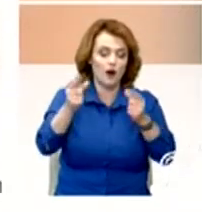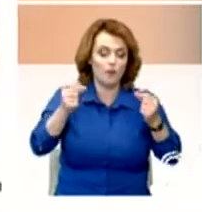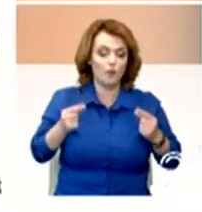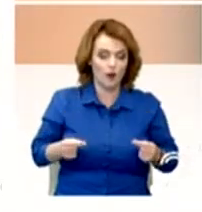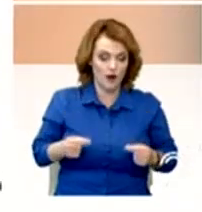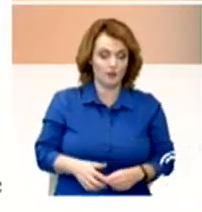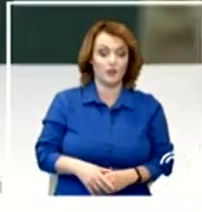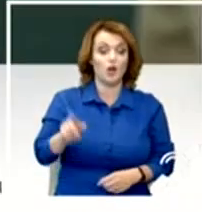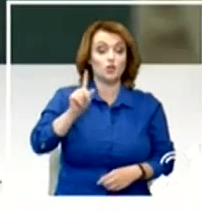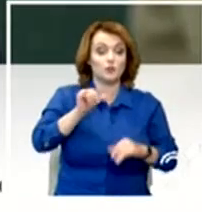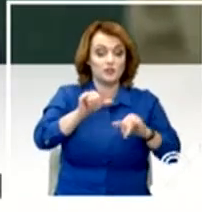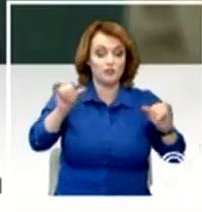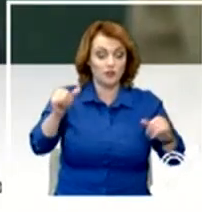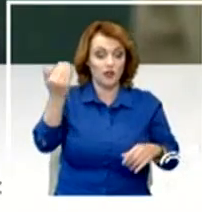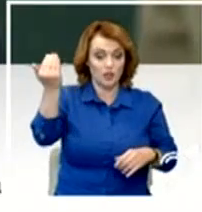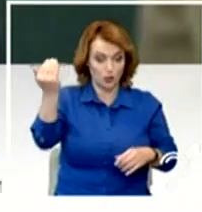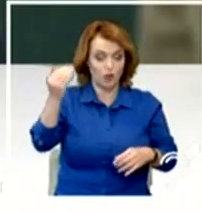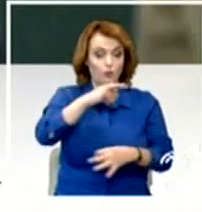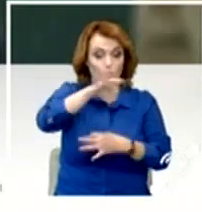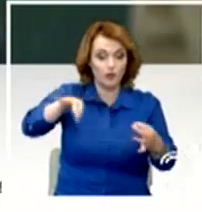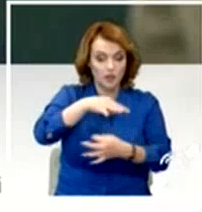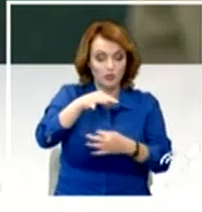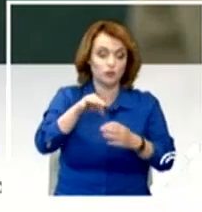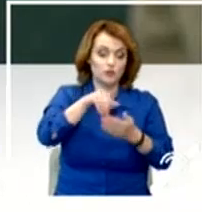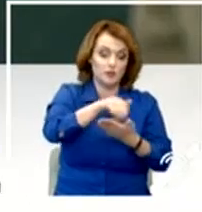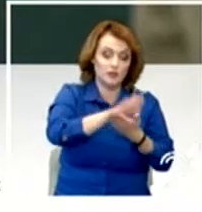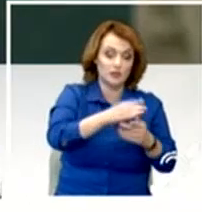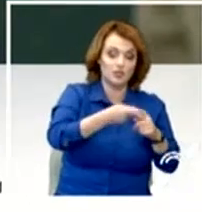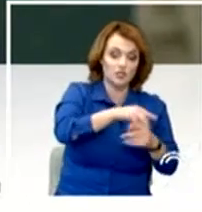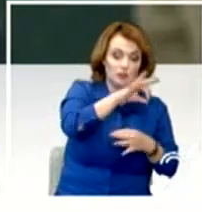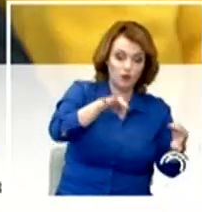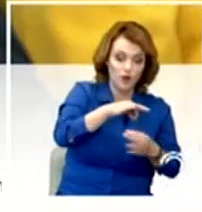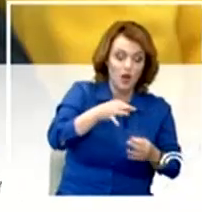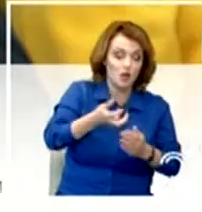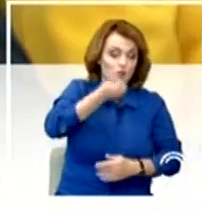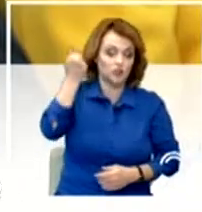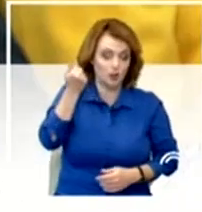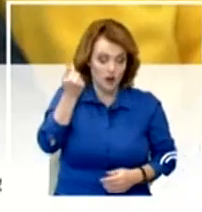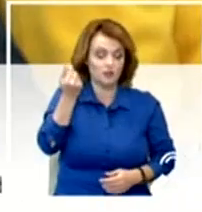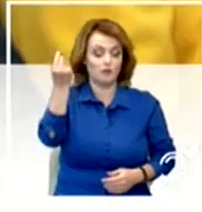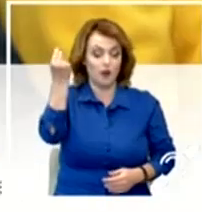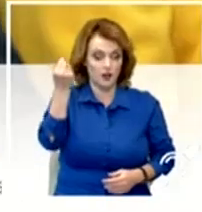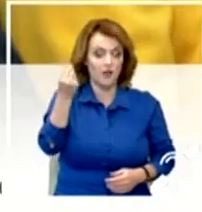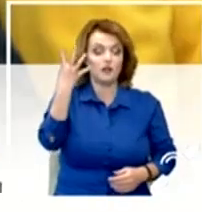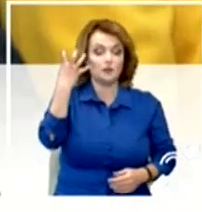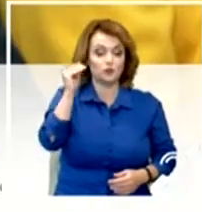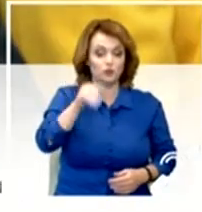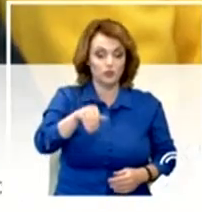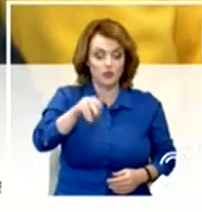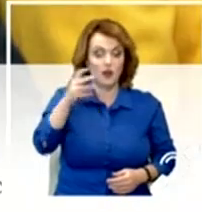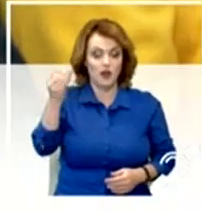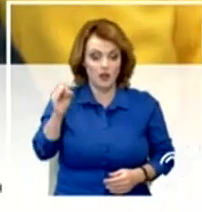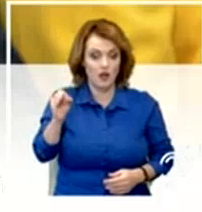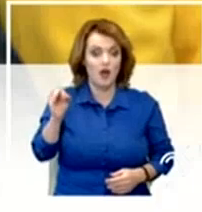aplicat la 2 proiecte ale Organizației pentru dezvoltarea antreprenoriatului. A câștigat 2 granturi în valoare de 450.000 de lei. A